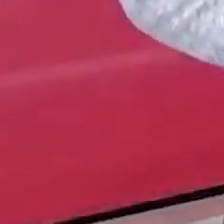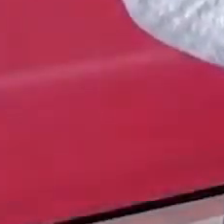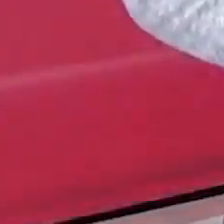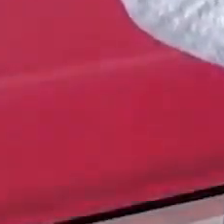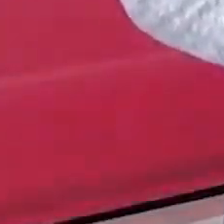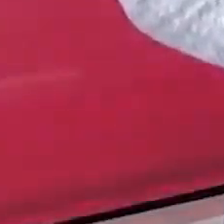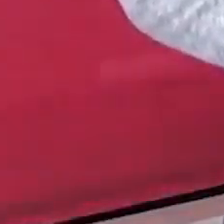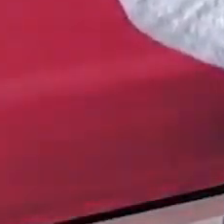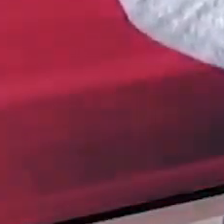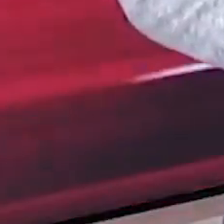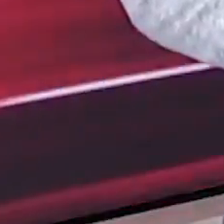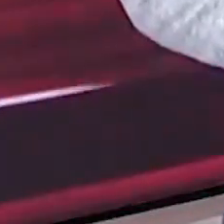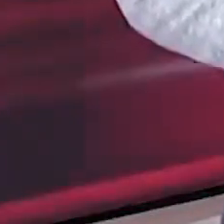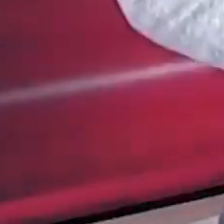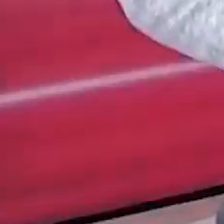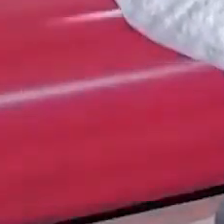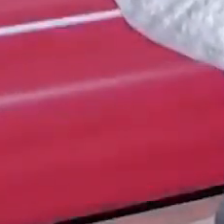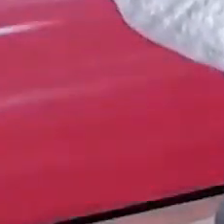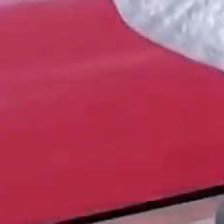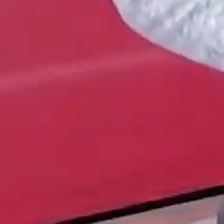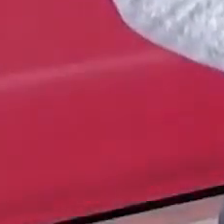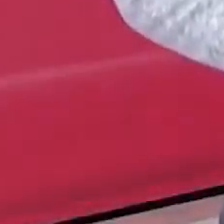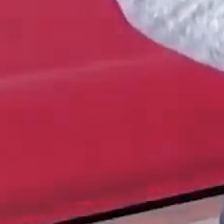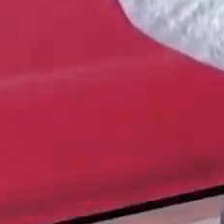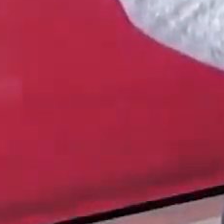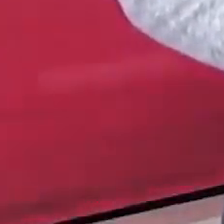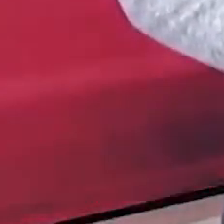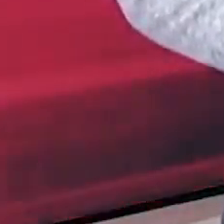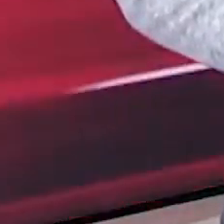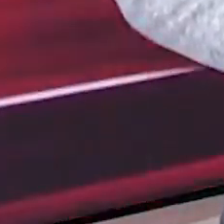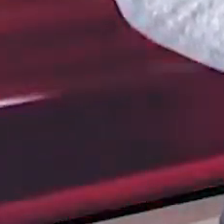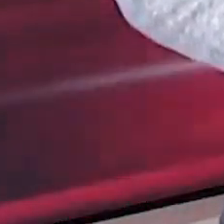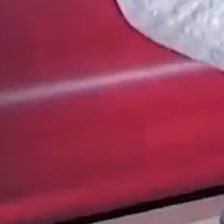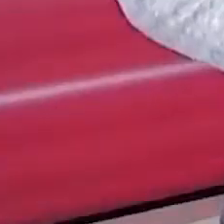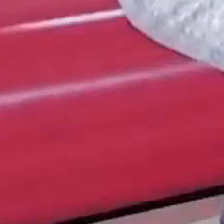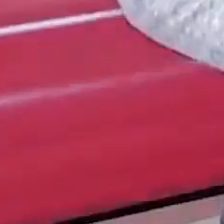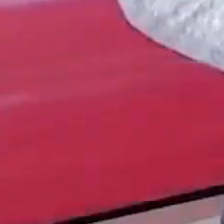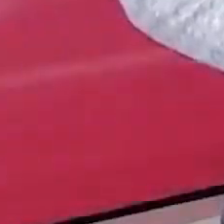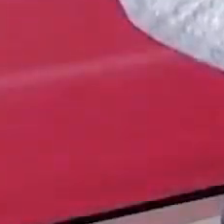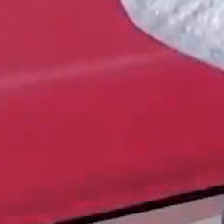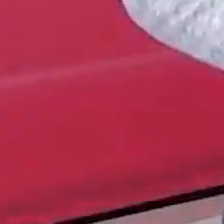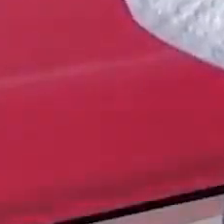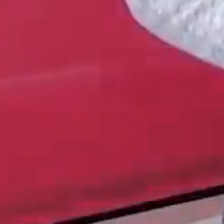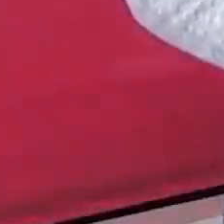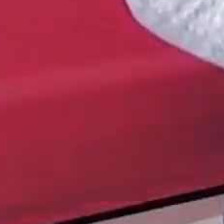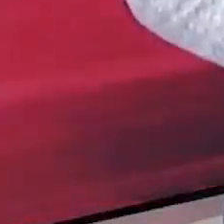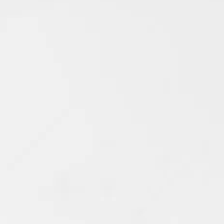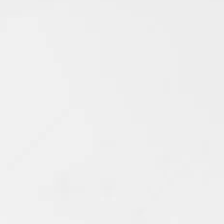bisitahin ang GMA Pinoy TV at www.gmanews.tv.